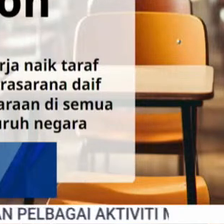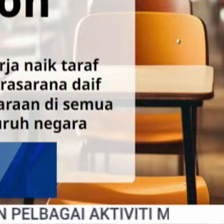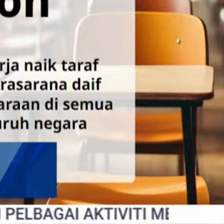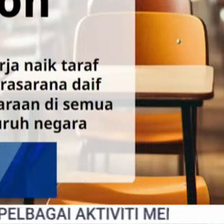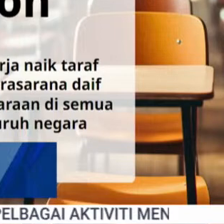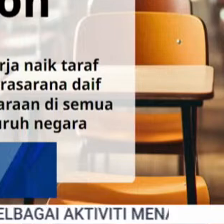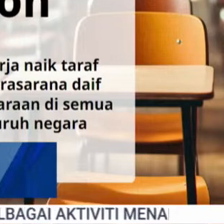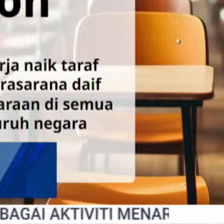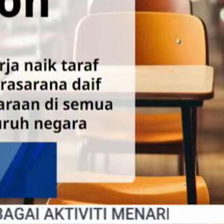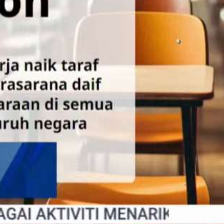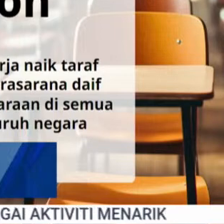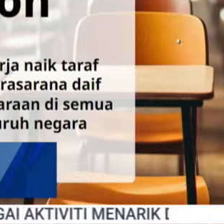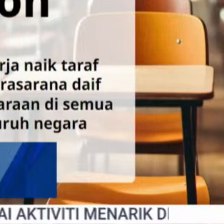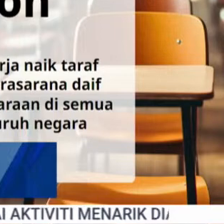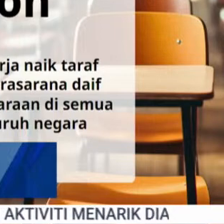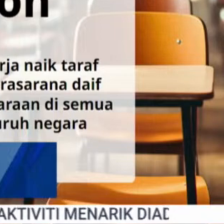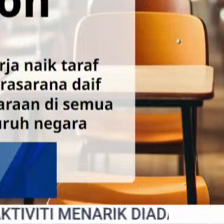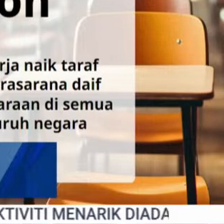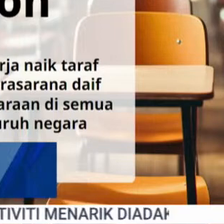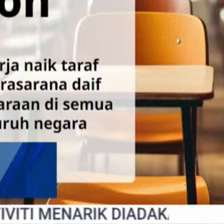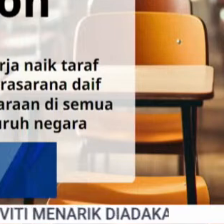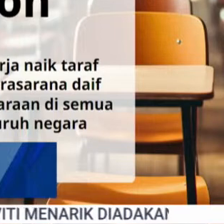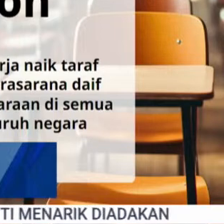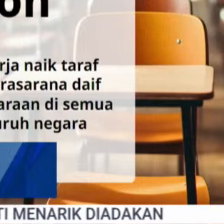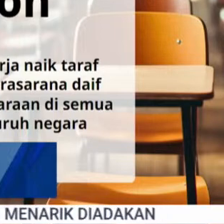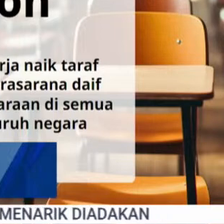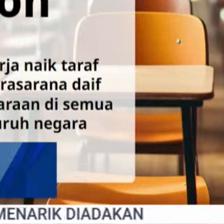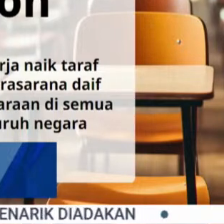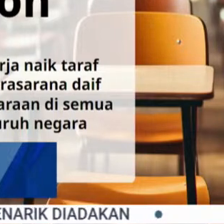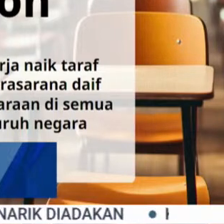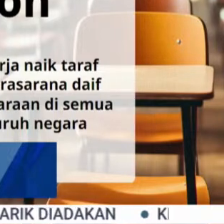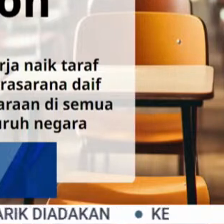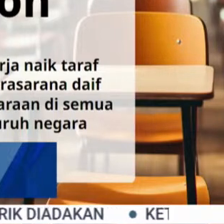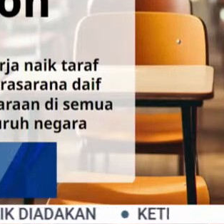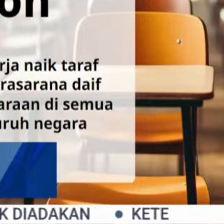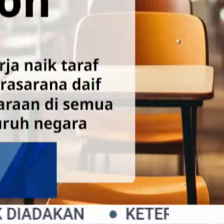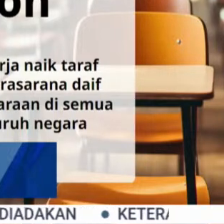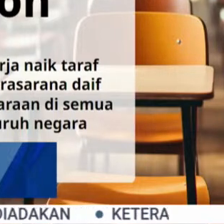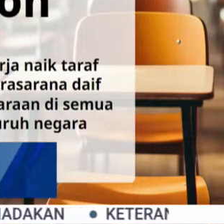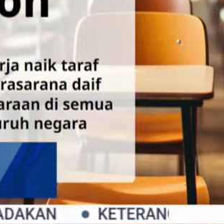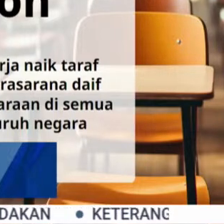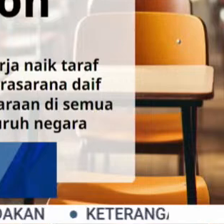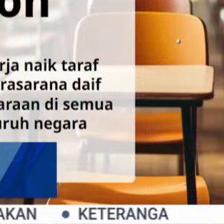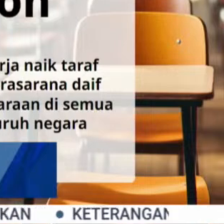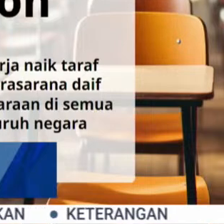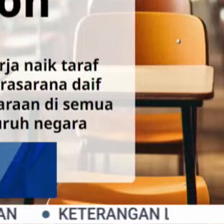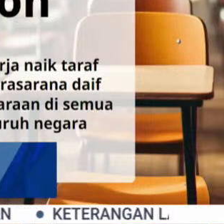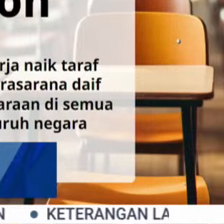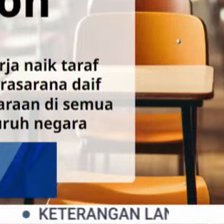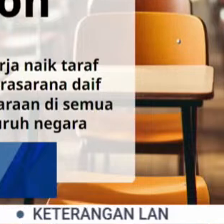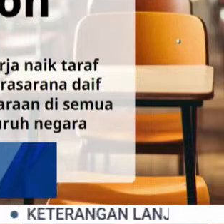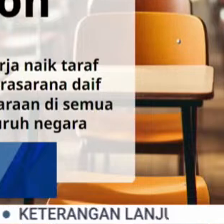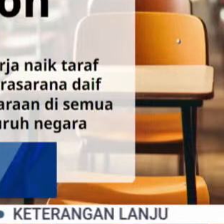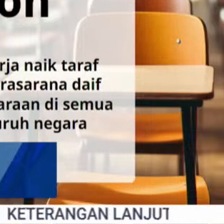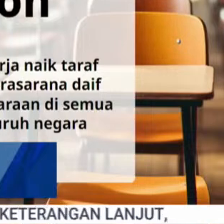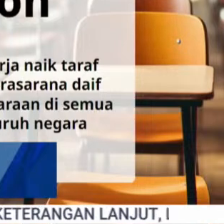penyelenggaraan semua jenis sekolah. Sekolah kebangsaan, sekolah agama, sekolah Cina, sekolah Tamil, sekolah pendidikan khas.